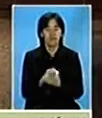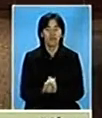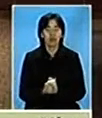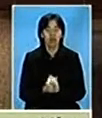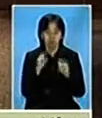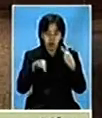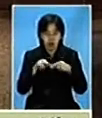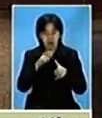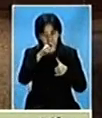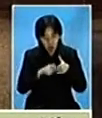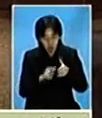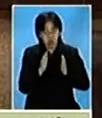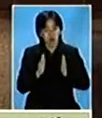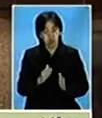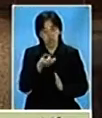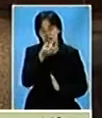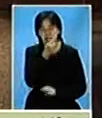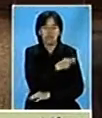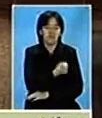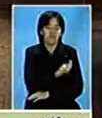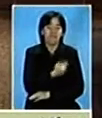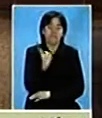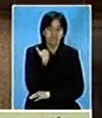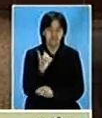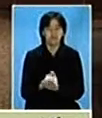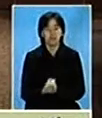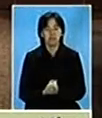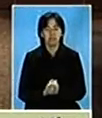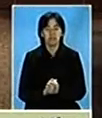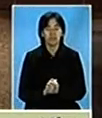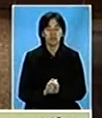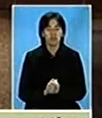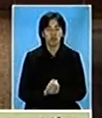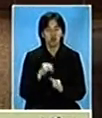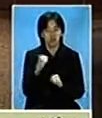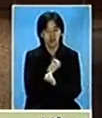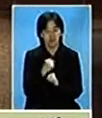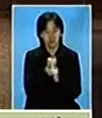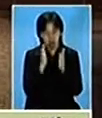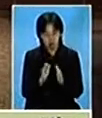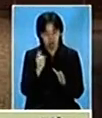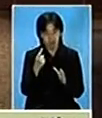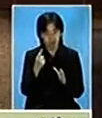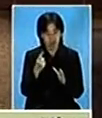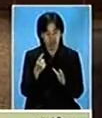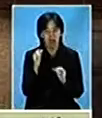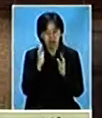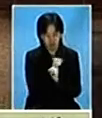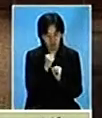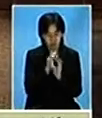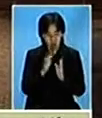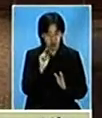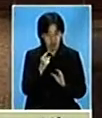องเรื่องตัวบุคคลที่ประกอบวิชาชีพการแพทย์แผนไทยกับการผลิตยาการแพทย์แผนไท